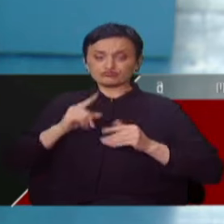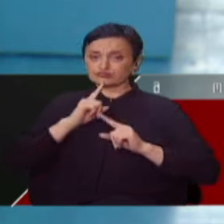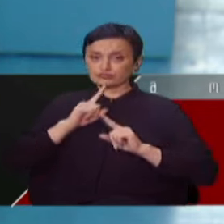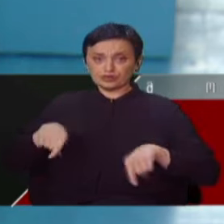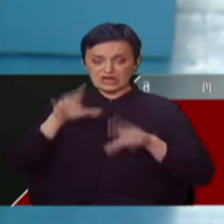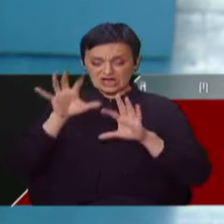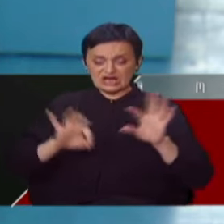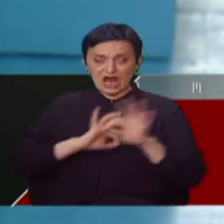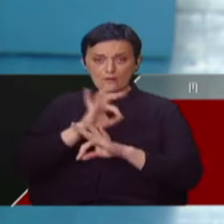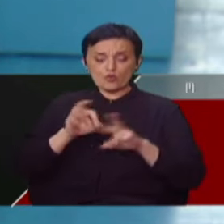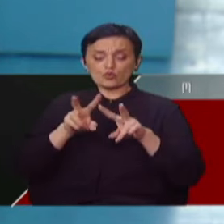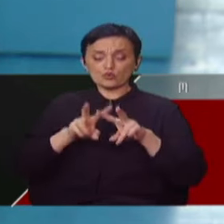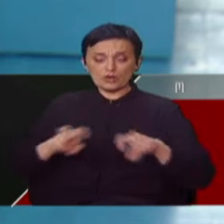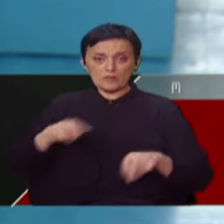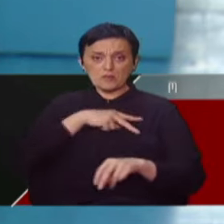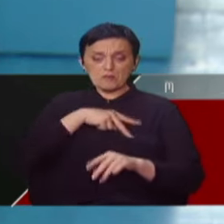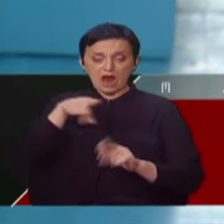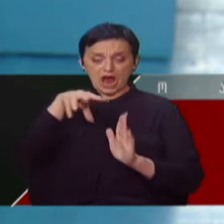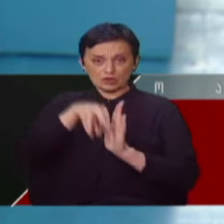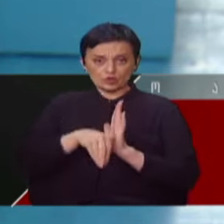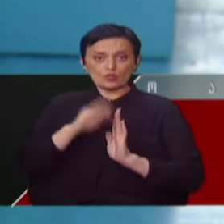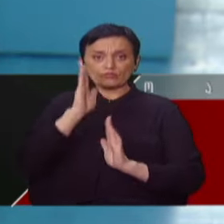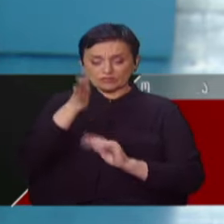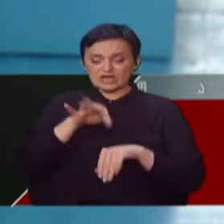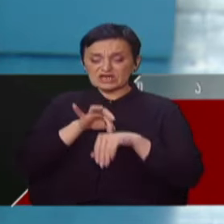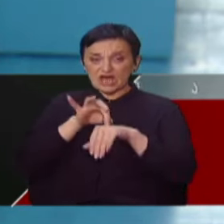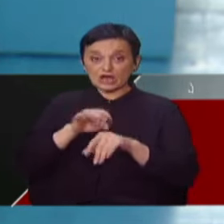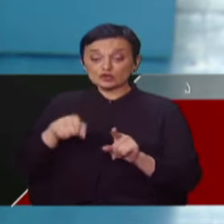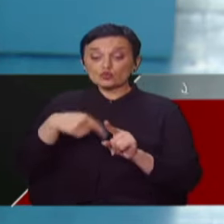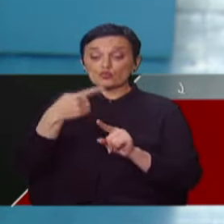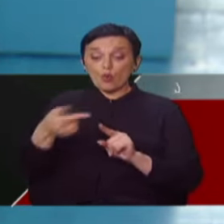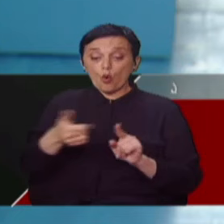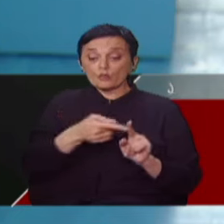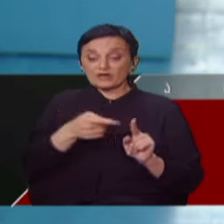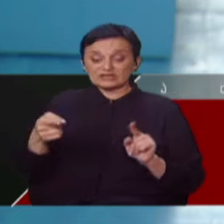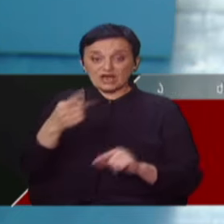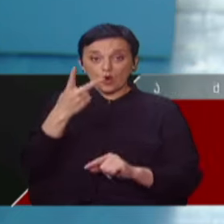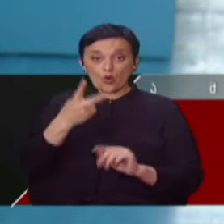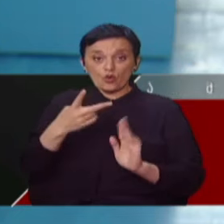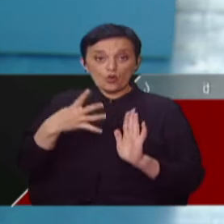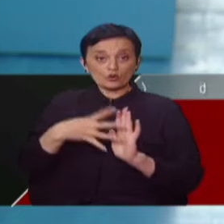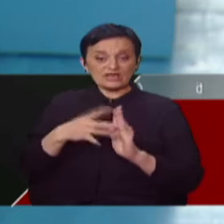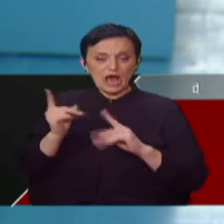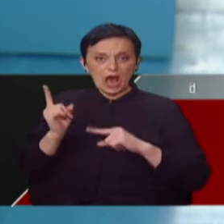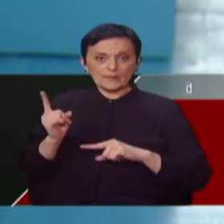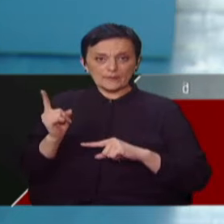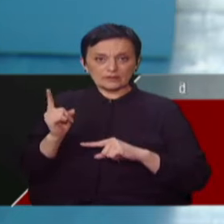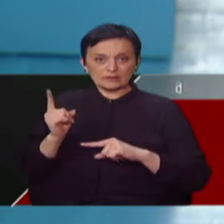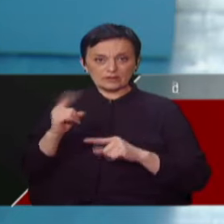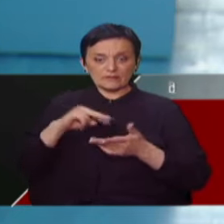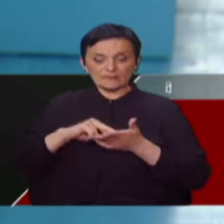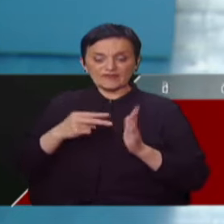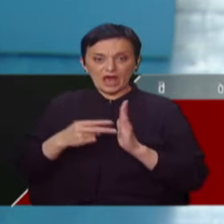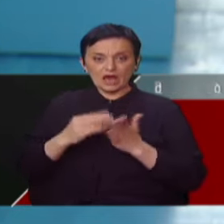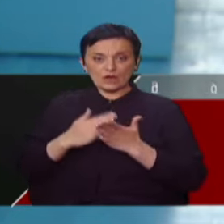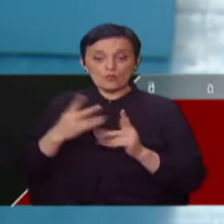კანონ პროექტის განხილვა საკანონმდებლო ორგანოში უნდა გაგრძელდეს მომდევნო კვირიდან, 29 აპრილიდან. დაგეგმილი